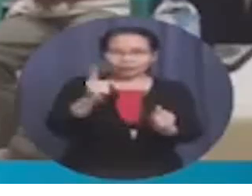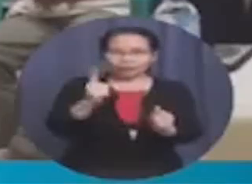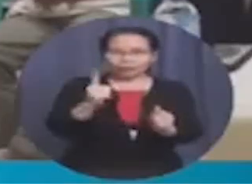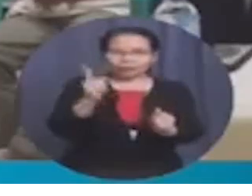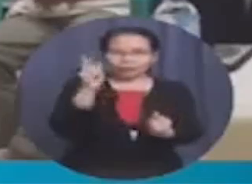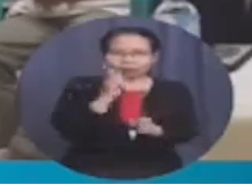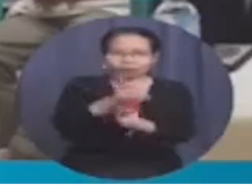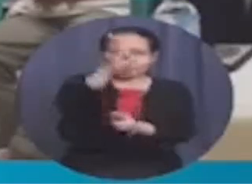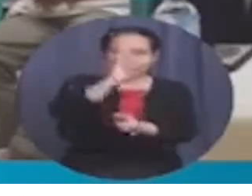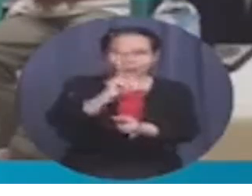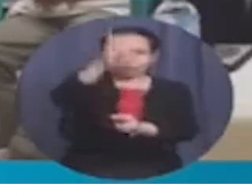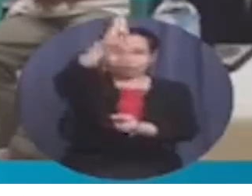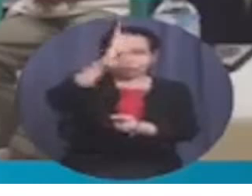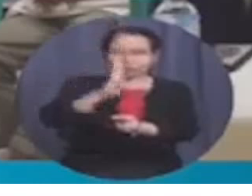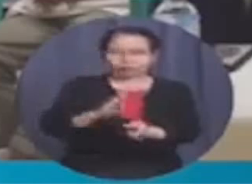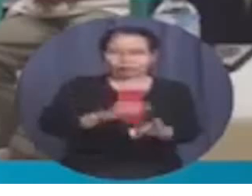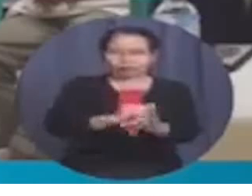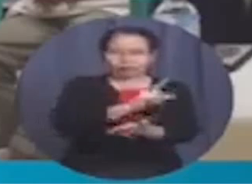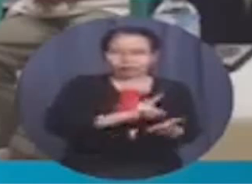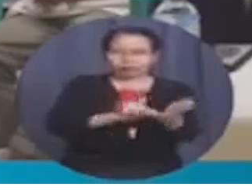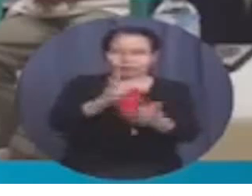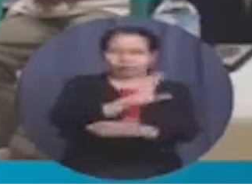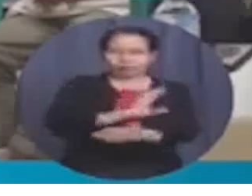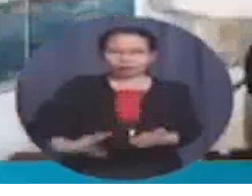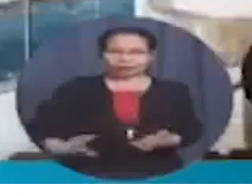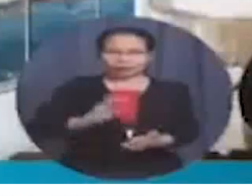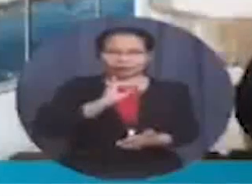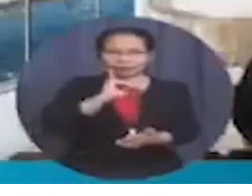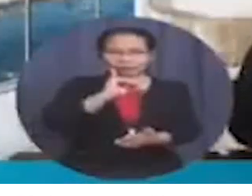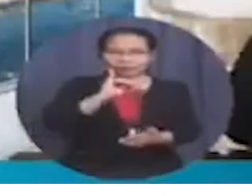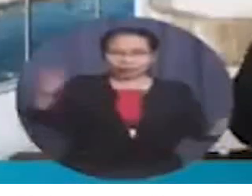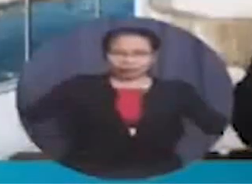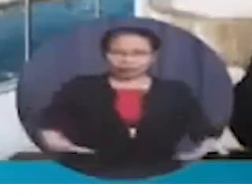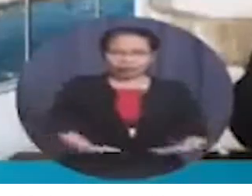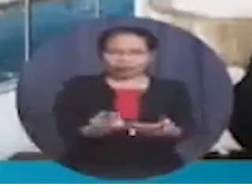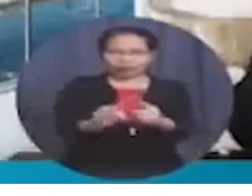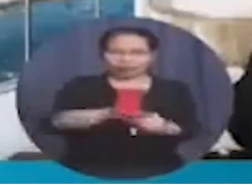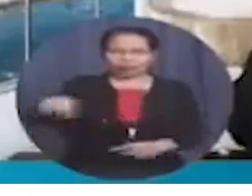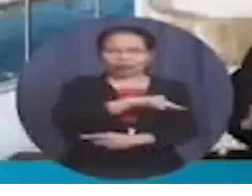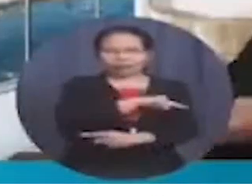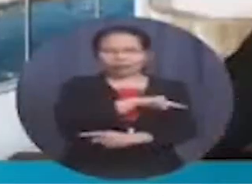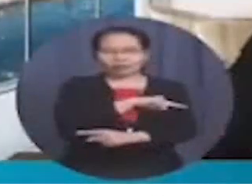only real God is the God that the Lord Jesus Christ is introducing to us.